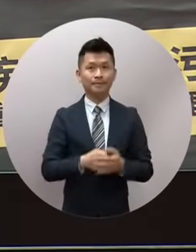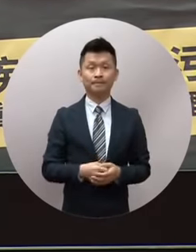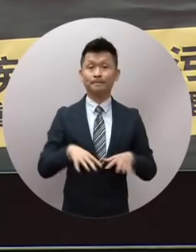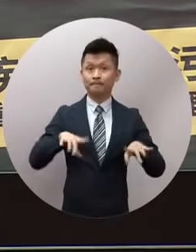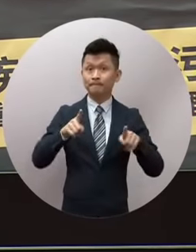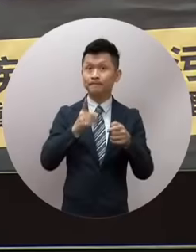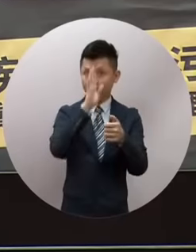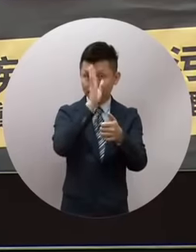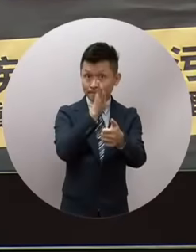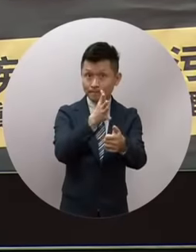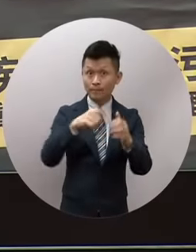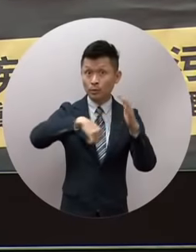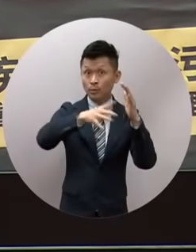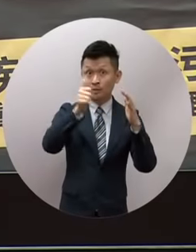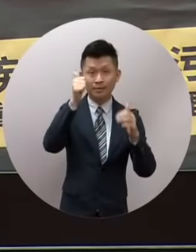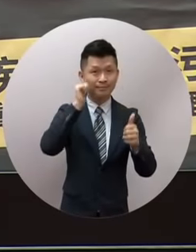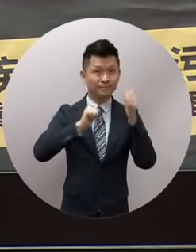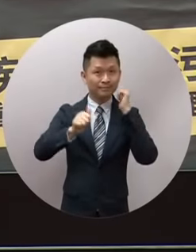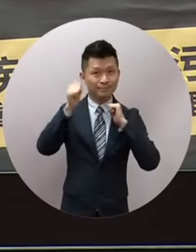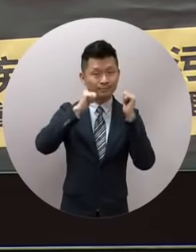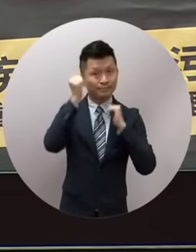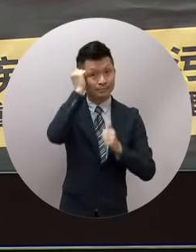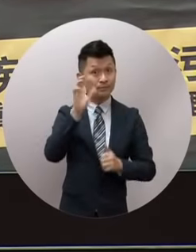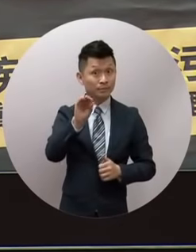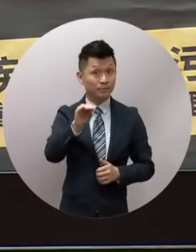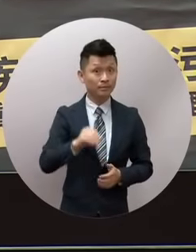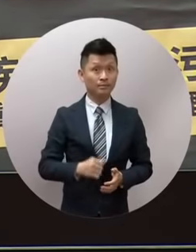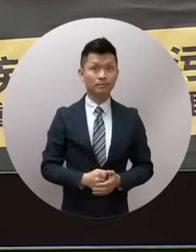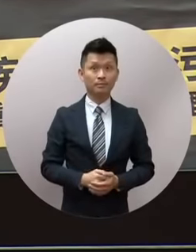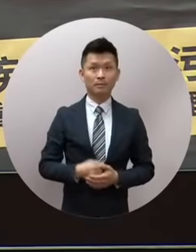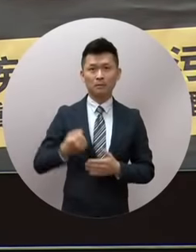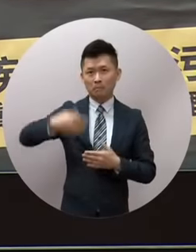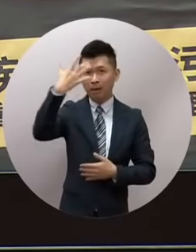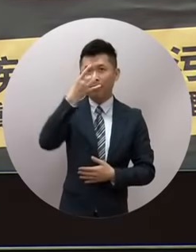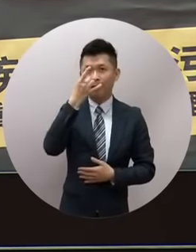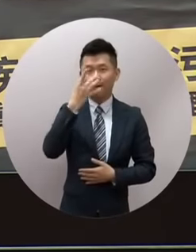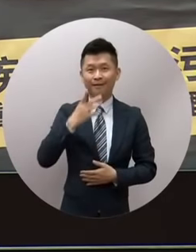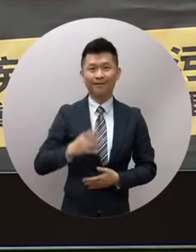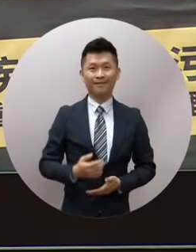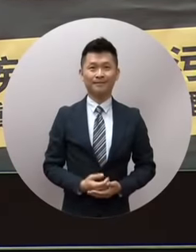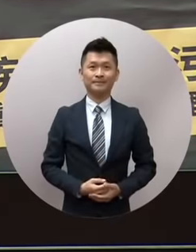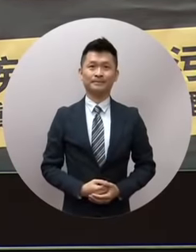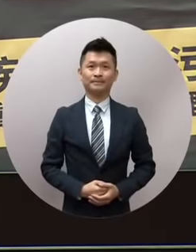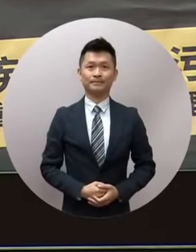首先是想请问一下院长，还记不记得？院长还记？画面出不来。